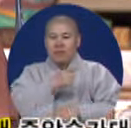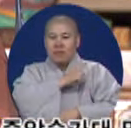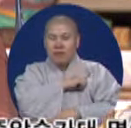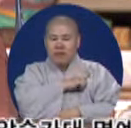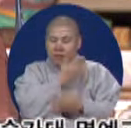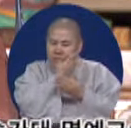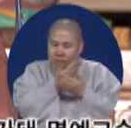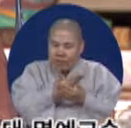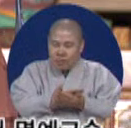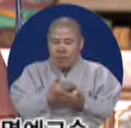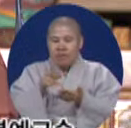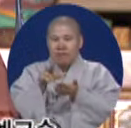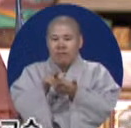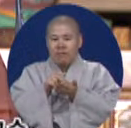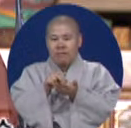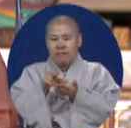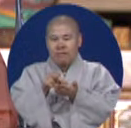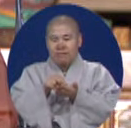가장 중요한 문제가